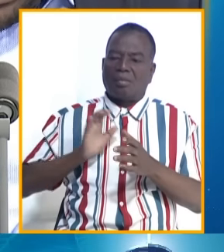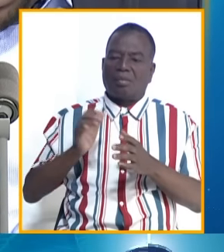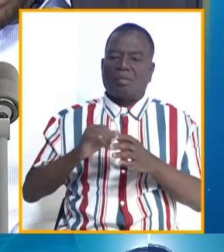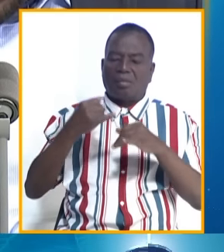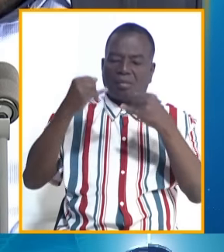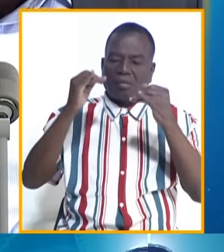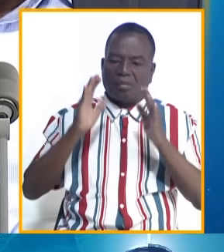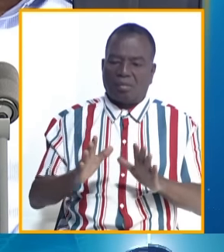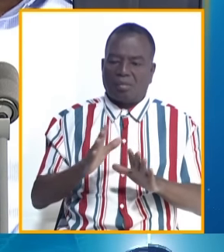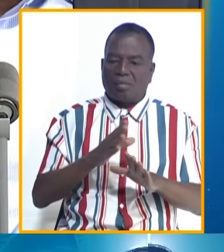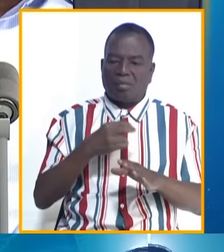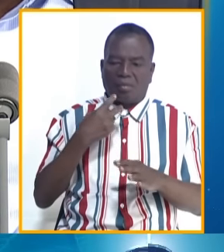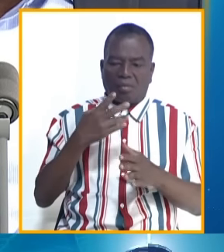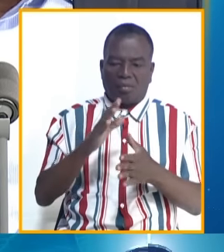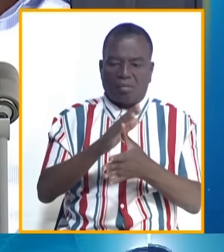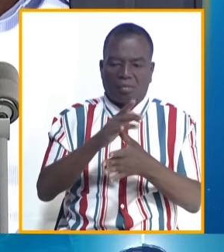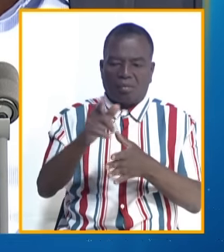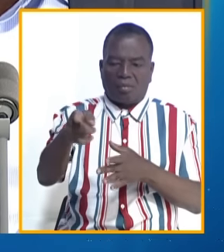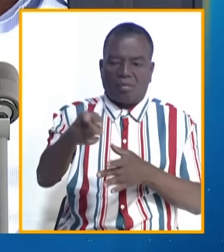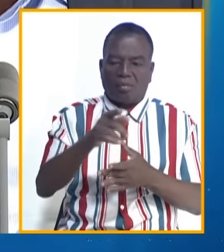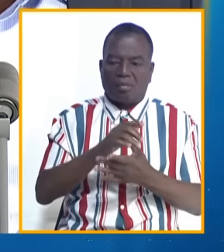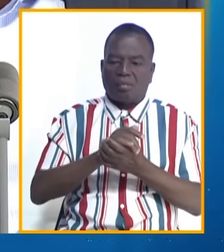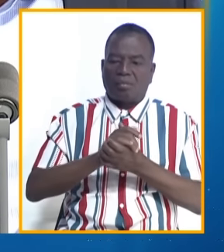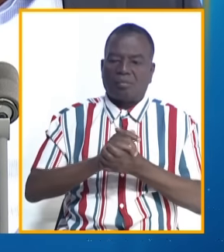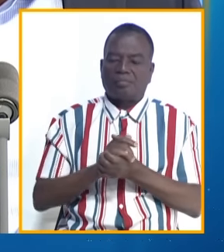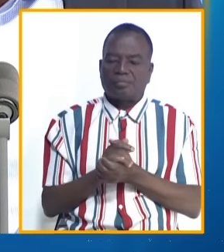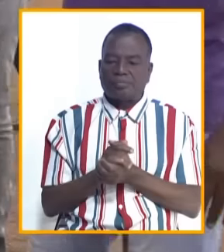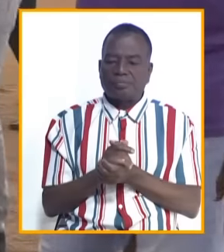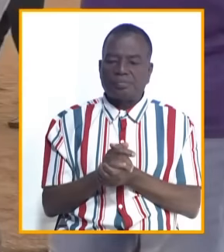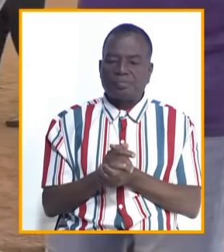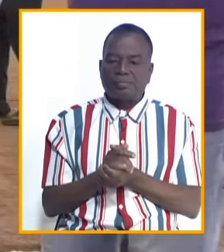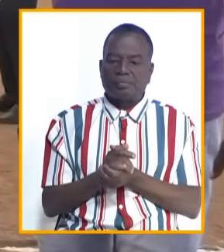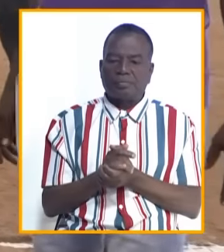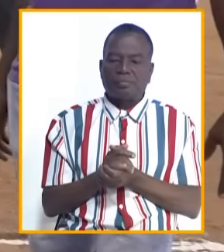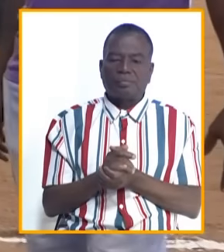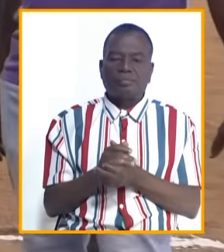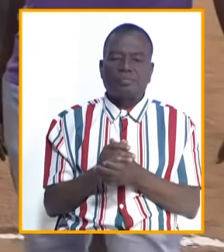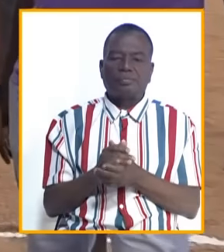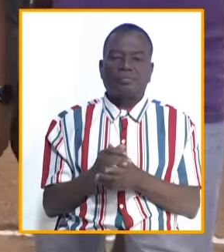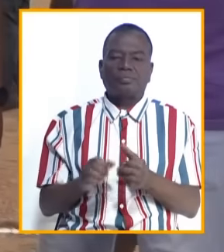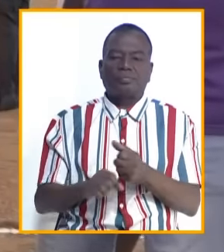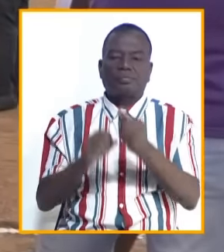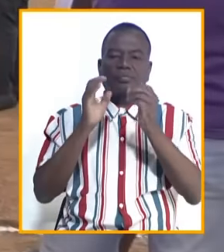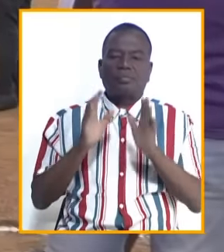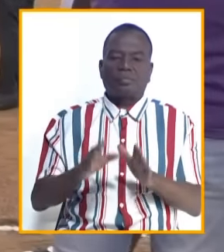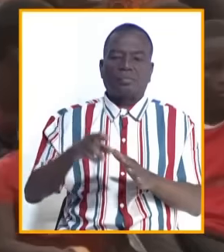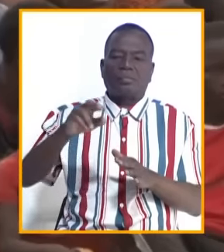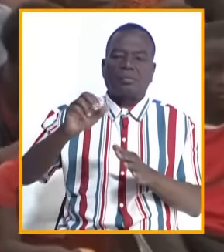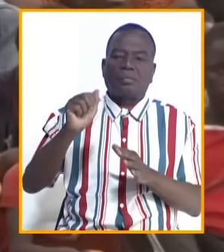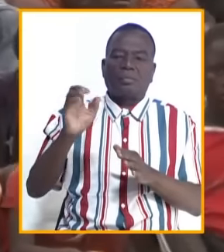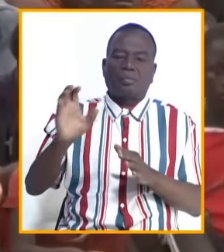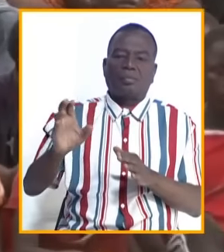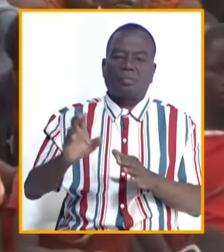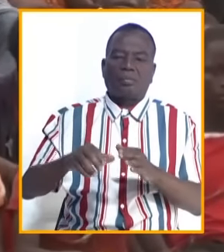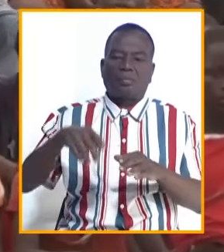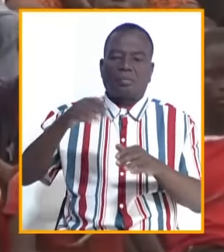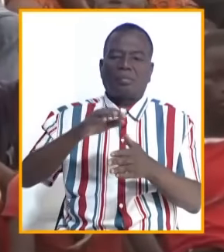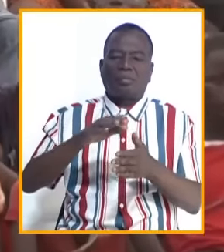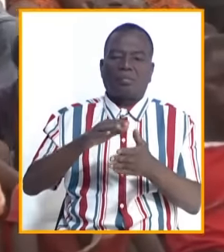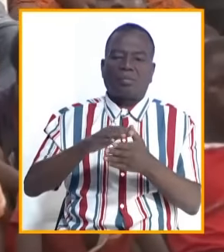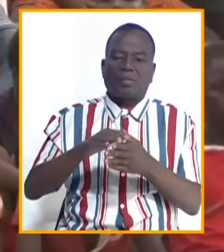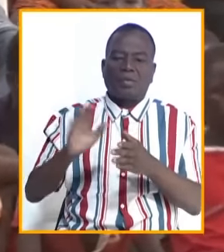cadres locaux, mettant en avant donc les valeurs de solidarité et de convivialité. Nos reporters Yves Niazalé et Davis Oyo y étaient. Voici le